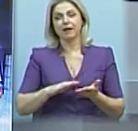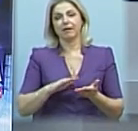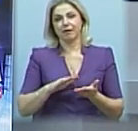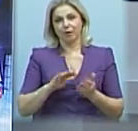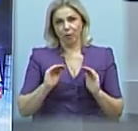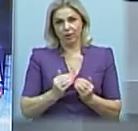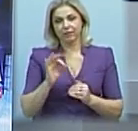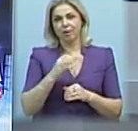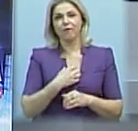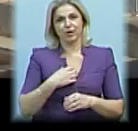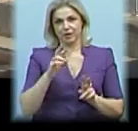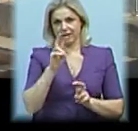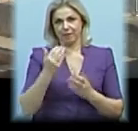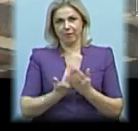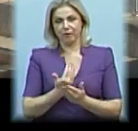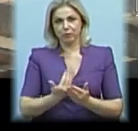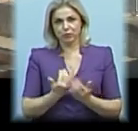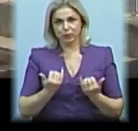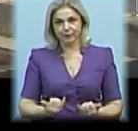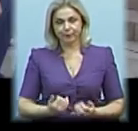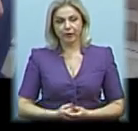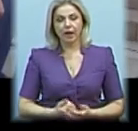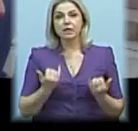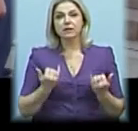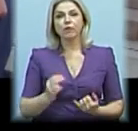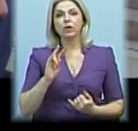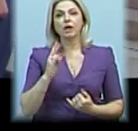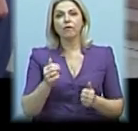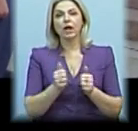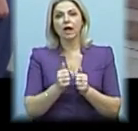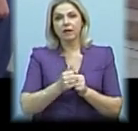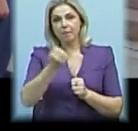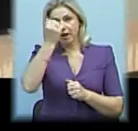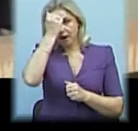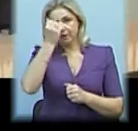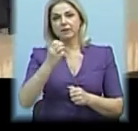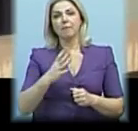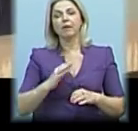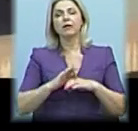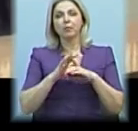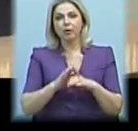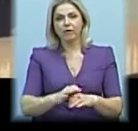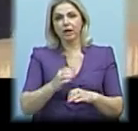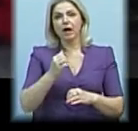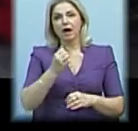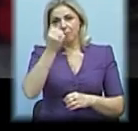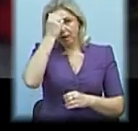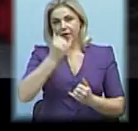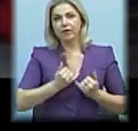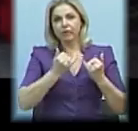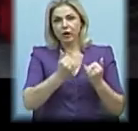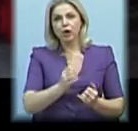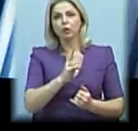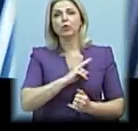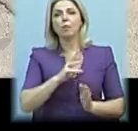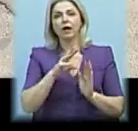теми випуску. Сьогодні в Миколаєві біля меморіалу «Струни пам'яті» відбувся молебень за загиблими в Іловайському